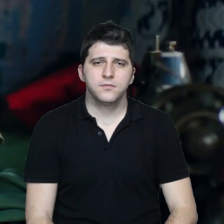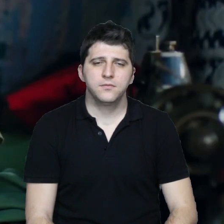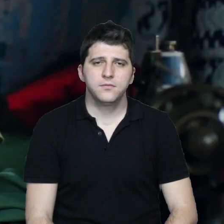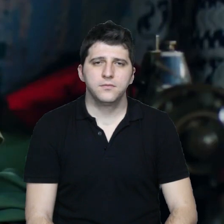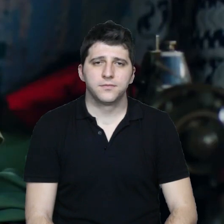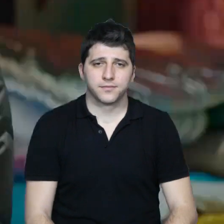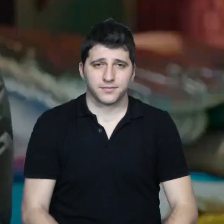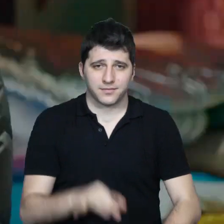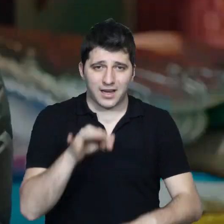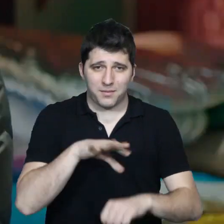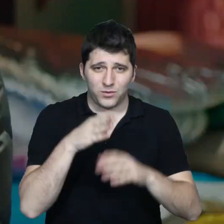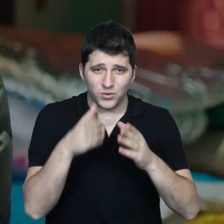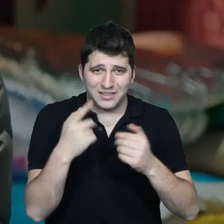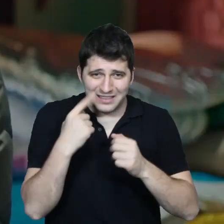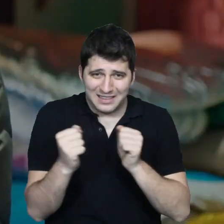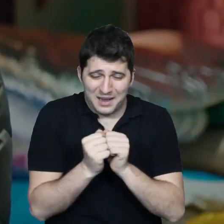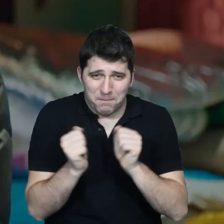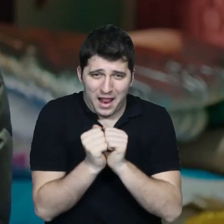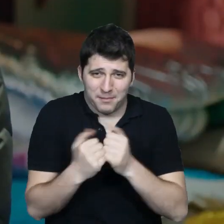Hemen şuracıkta, yanı başımda.